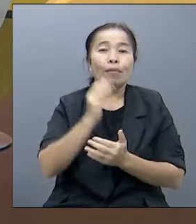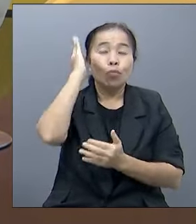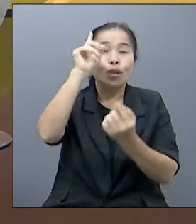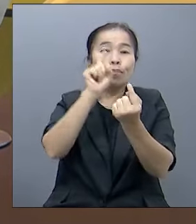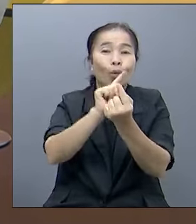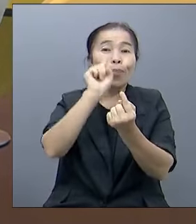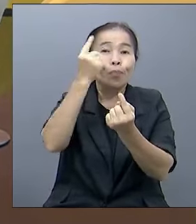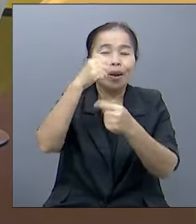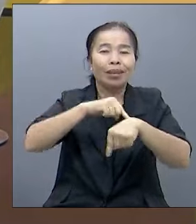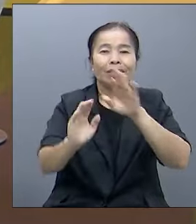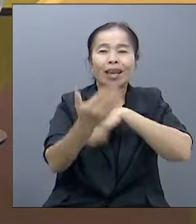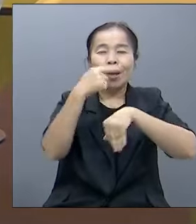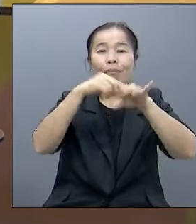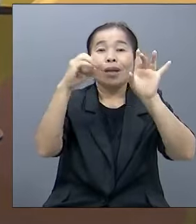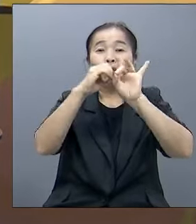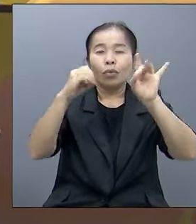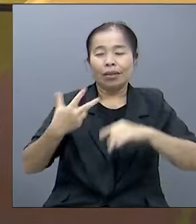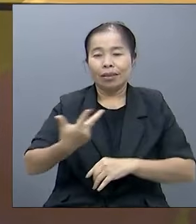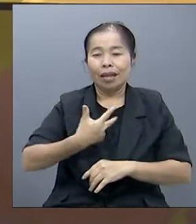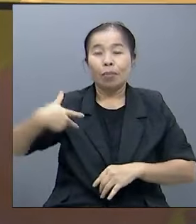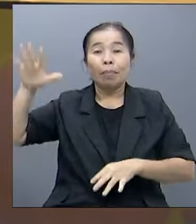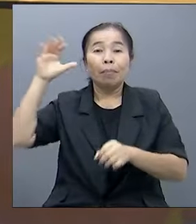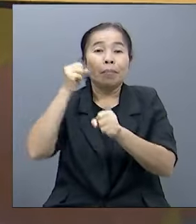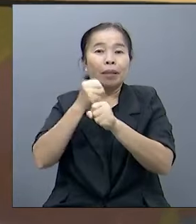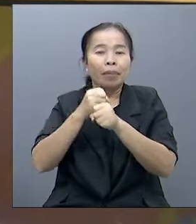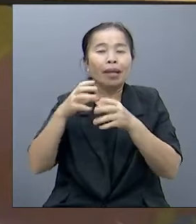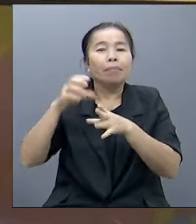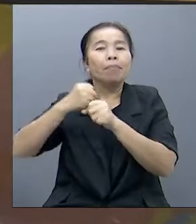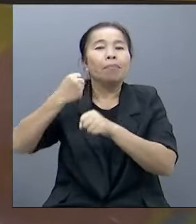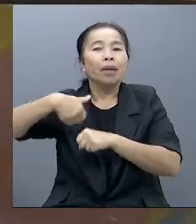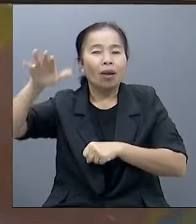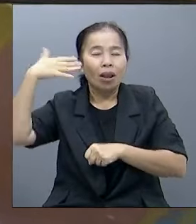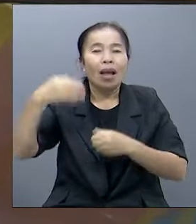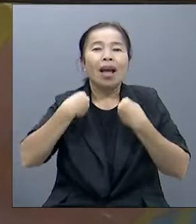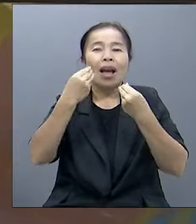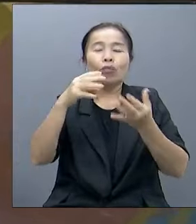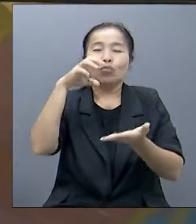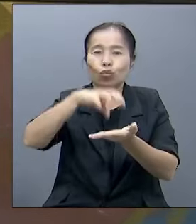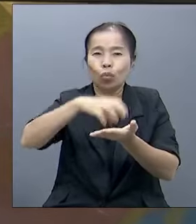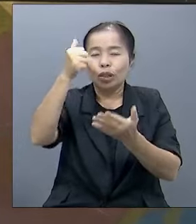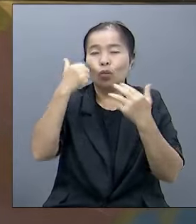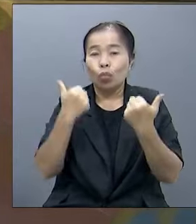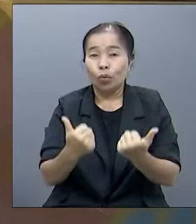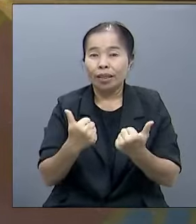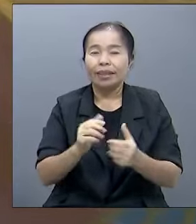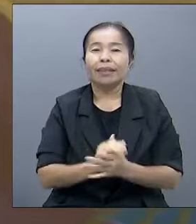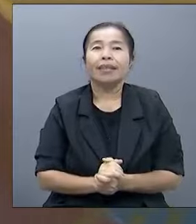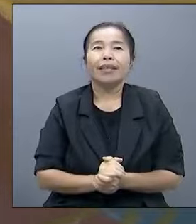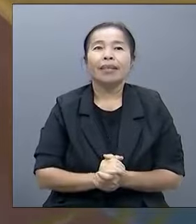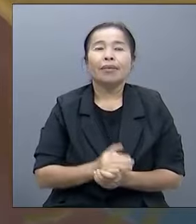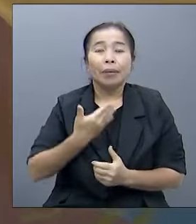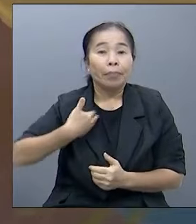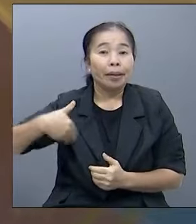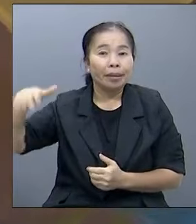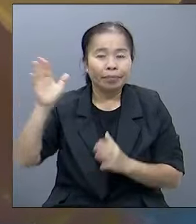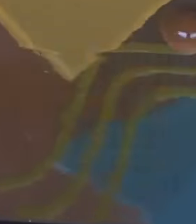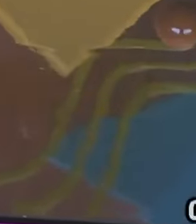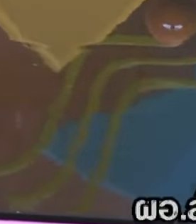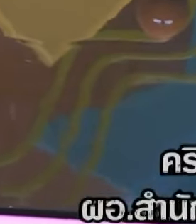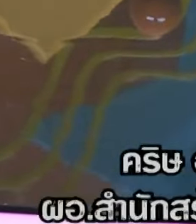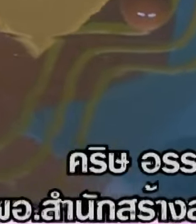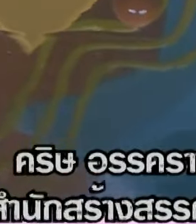ดิม 8:00 นครับเรา3คนและทีมงานขอบคุณสำหรับทุกการติดตามขอให้วันนี้เป็นอีกหนึ่งวันที่ดีของทุกคนนะครับสวัสดีครับ สวัสดีค่ะ